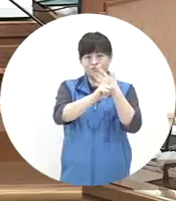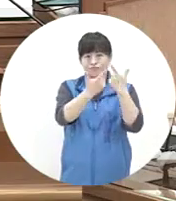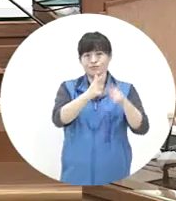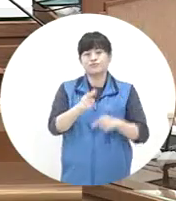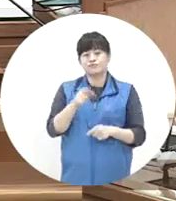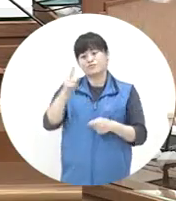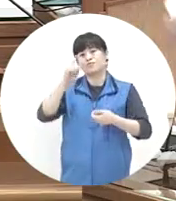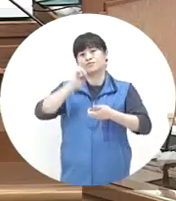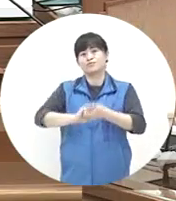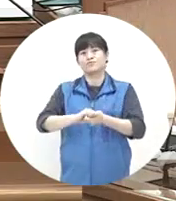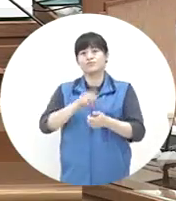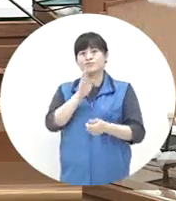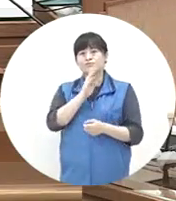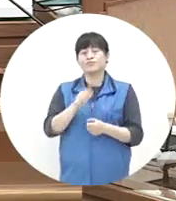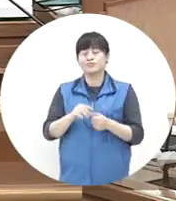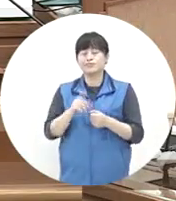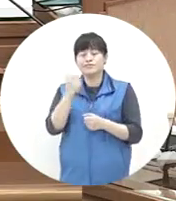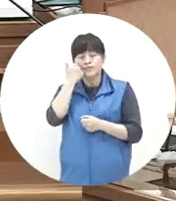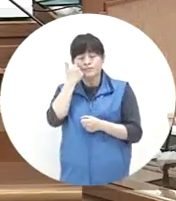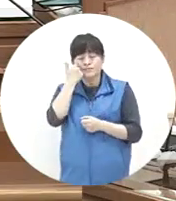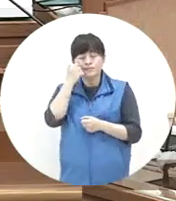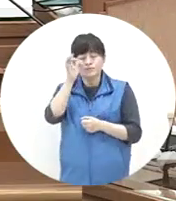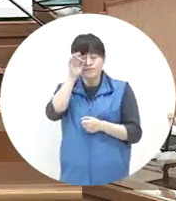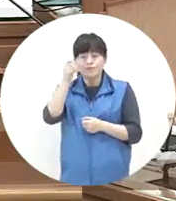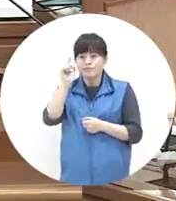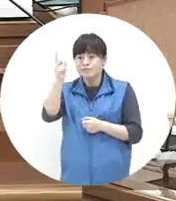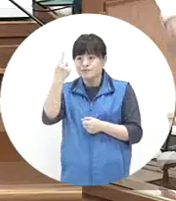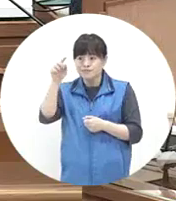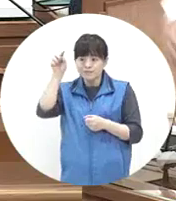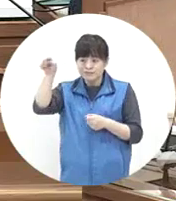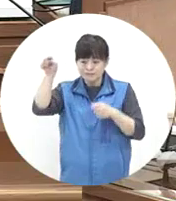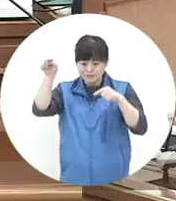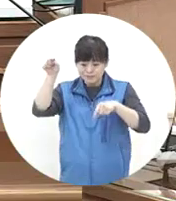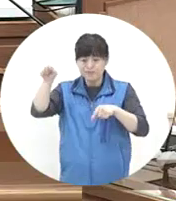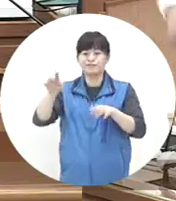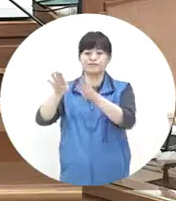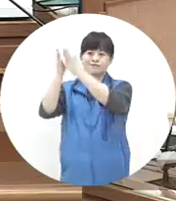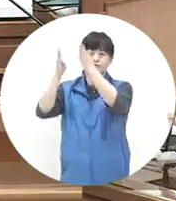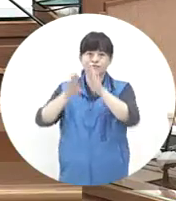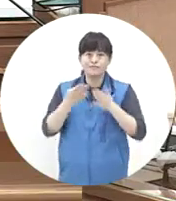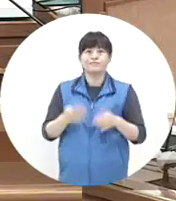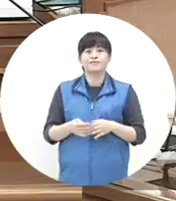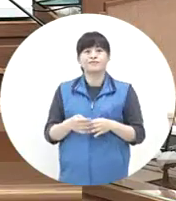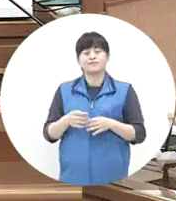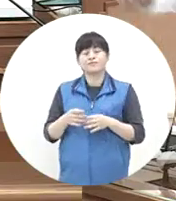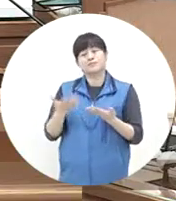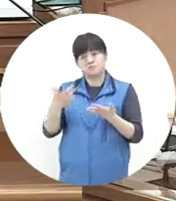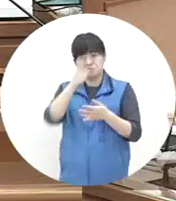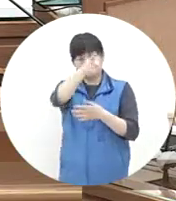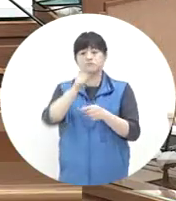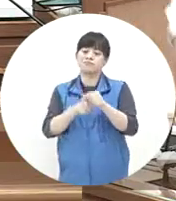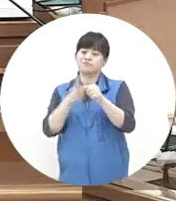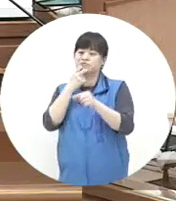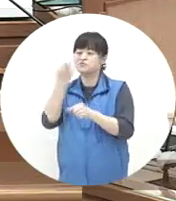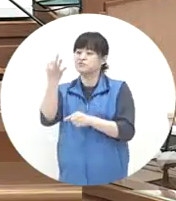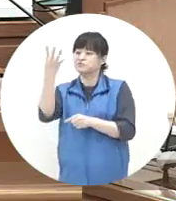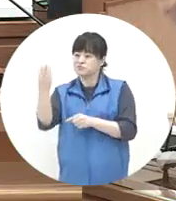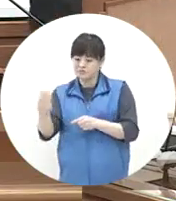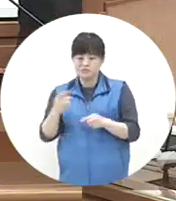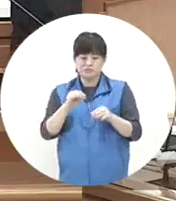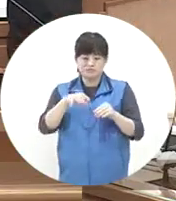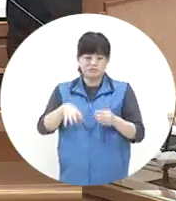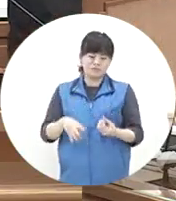一定羊毛出在羊身上，一定要从哪个地方开始嘛？你要嘛要调降中央的部分，增加地方的部